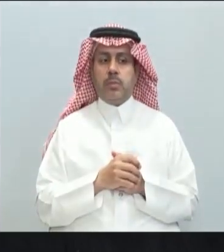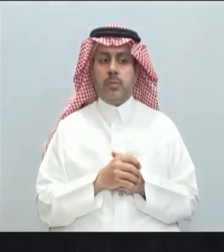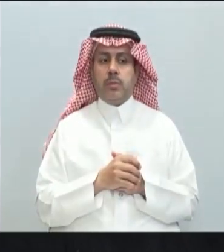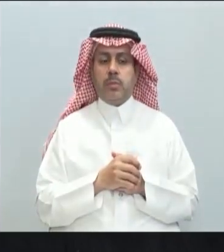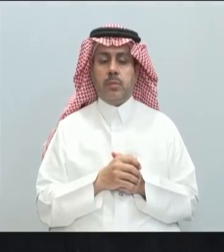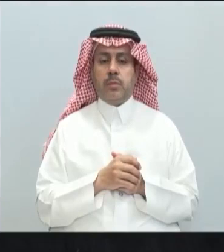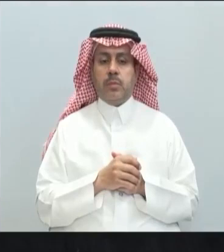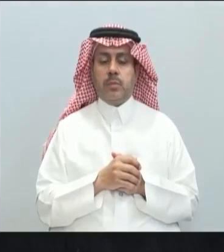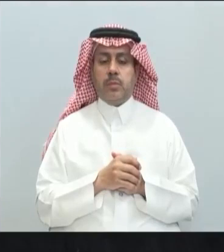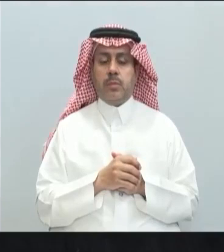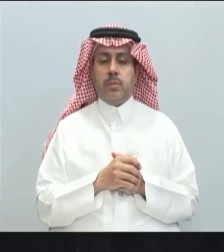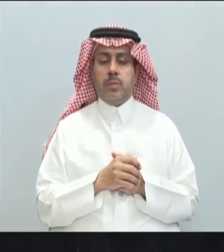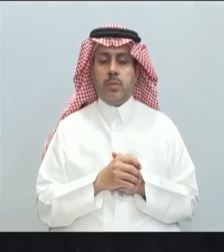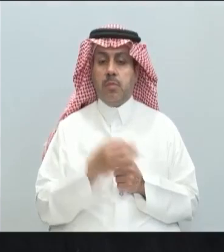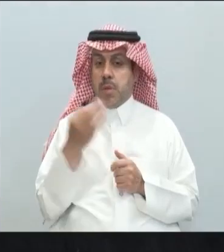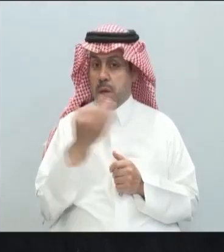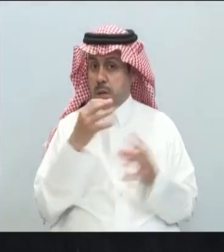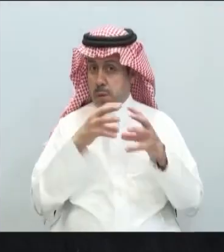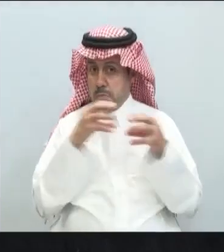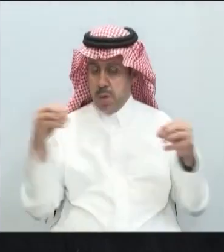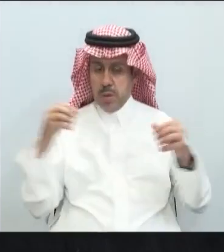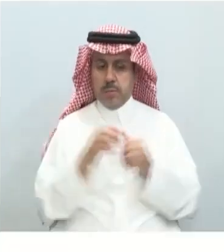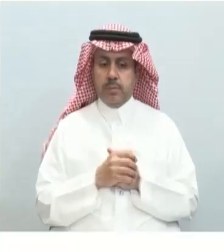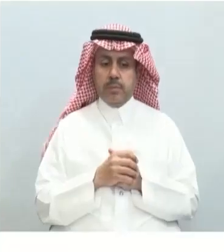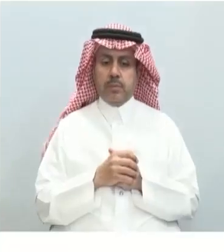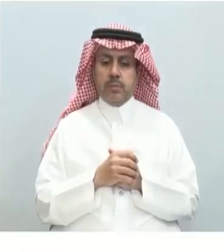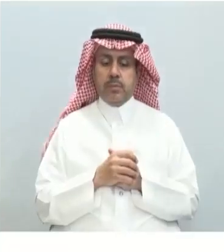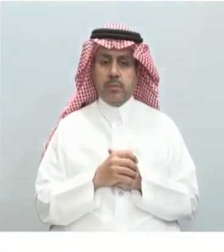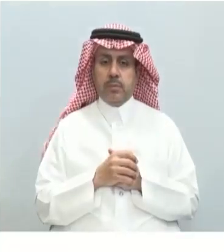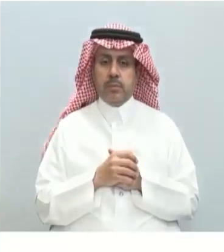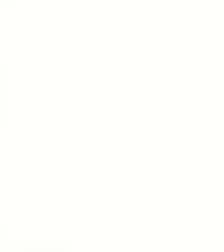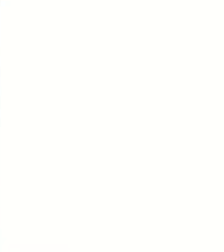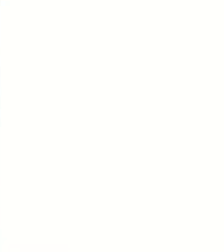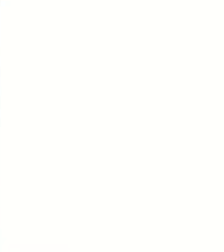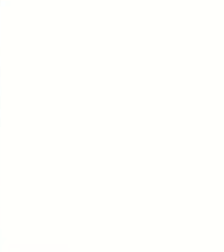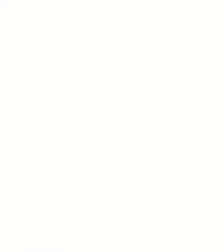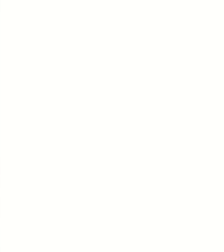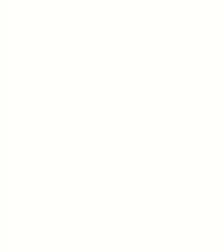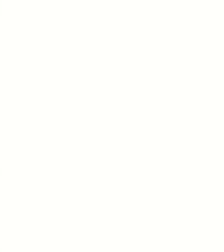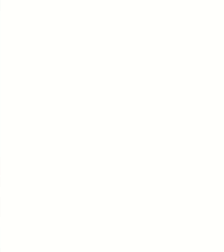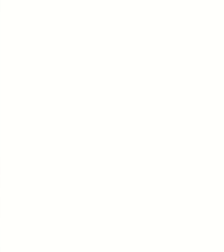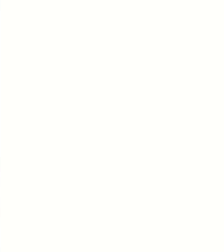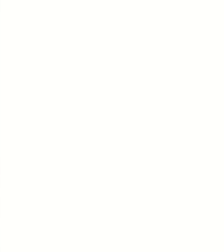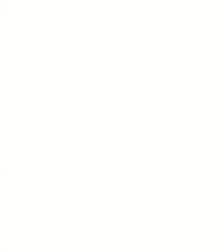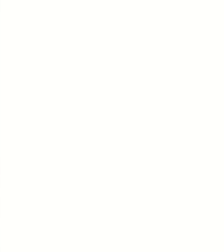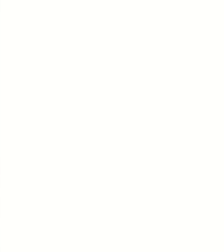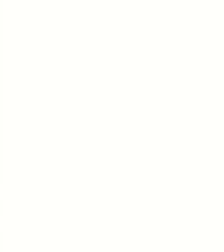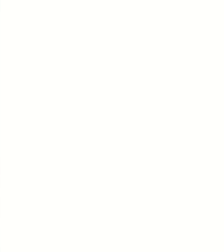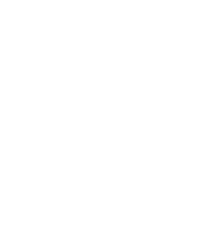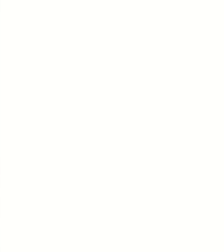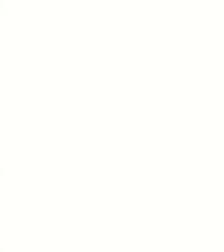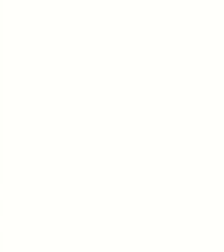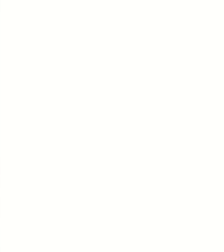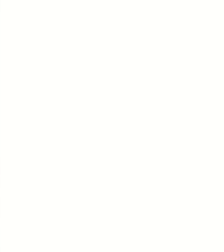ابرز واهم معاني الكلمات التي معنا اعوذ بالله من الشيطان